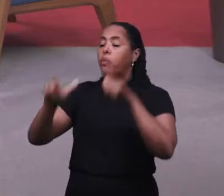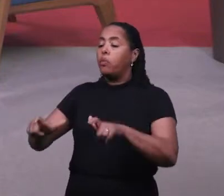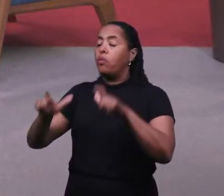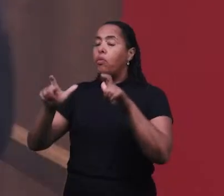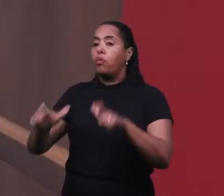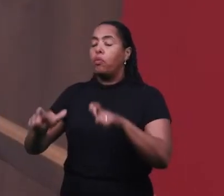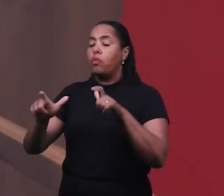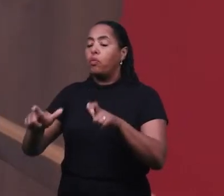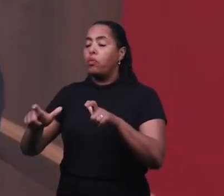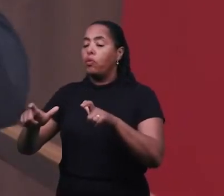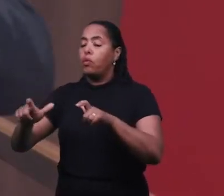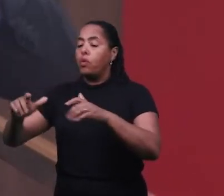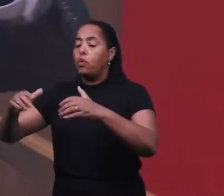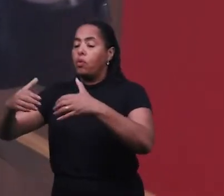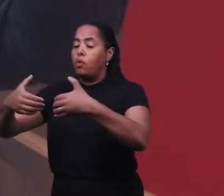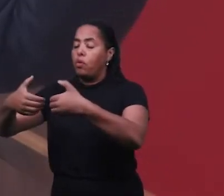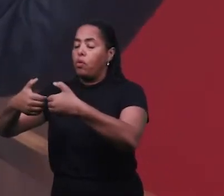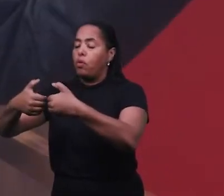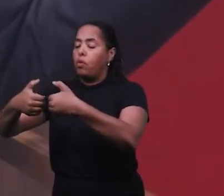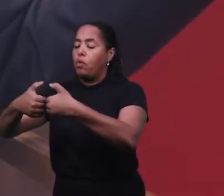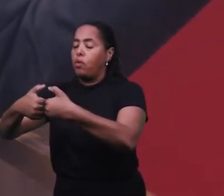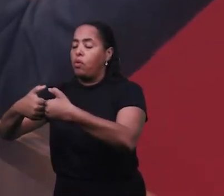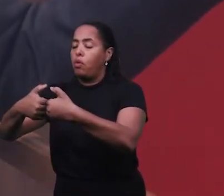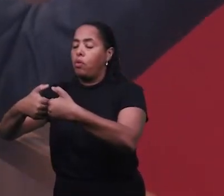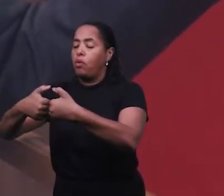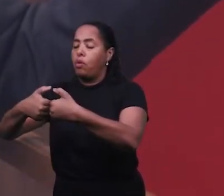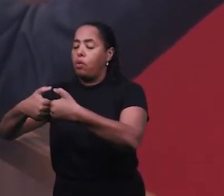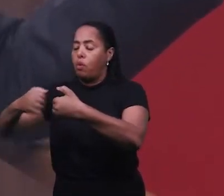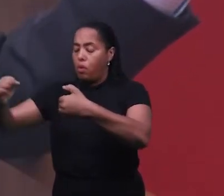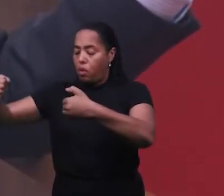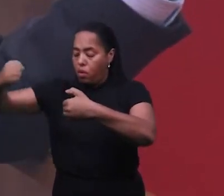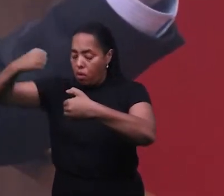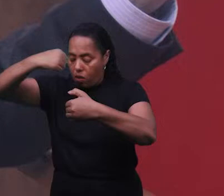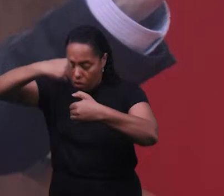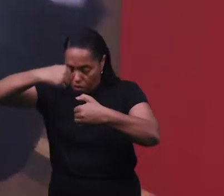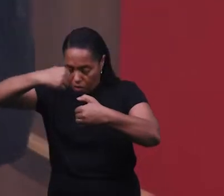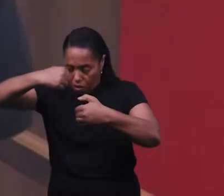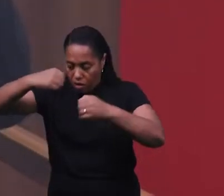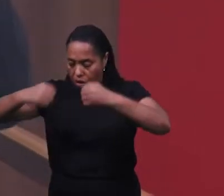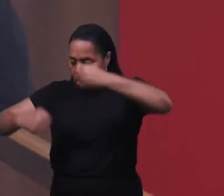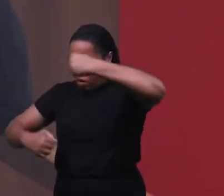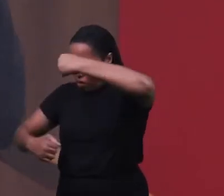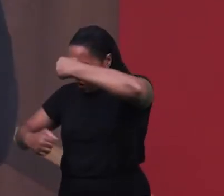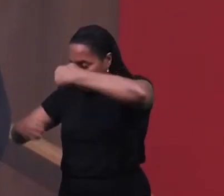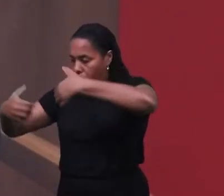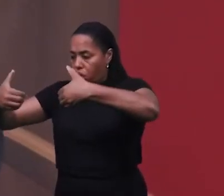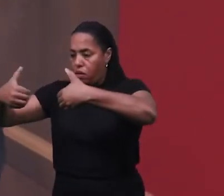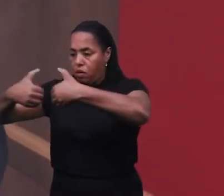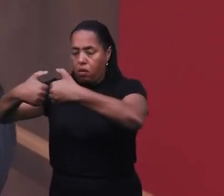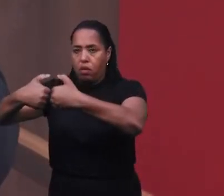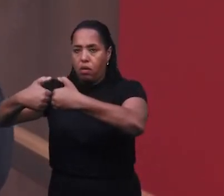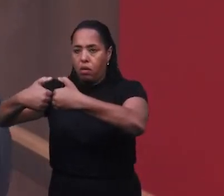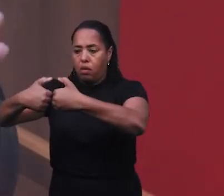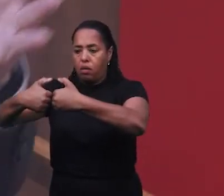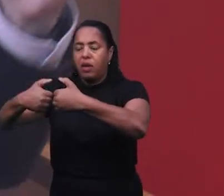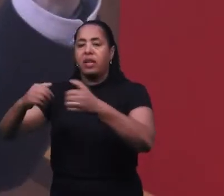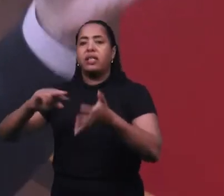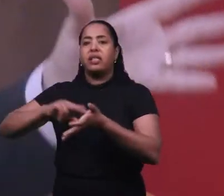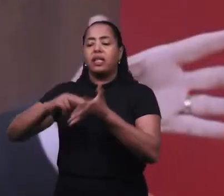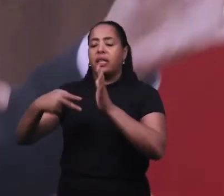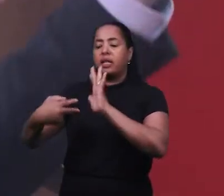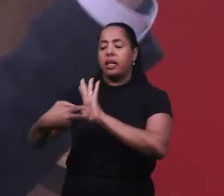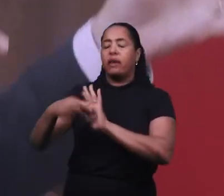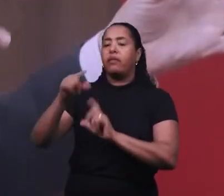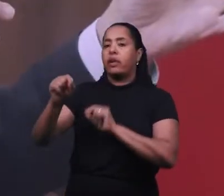sur le propitiatoire qui était le couvercle de l'arche. Donc, avoir l'arche